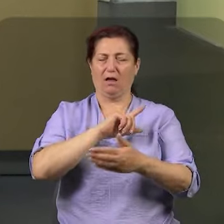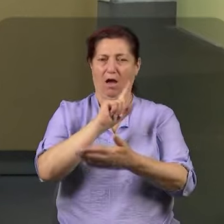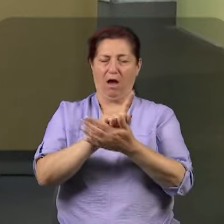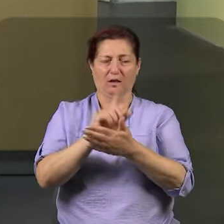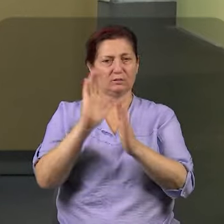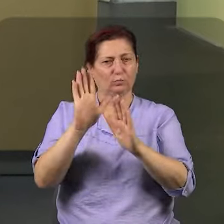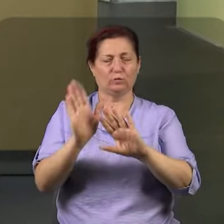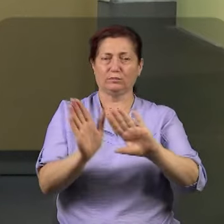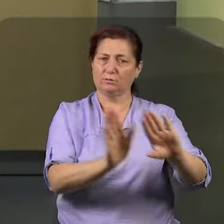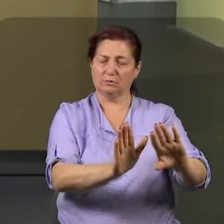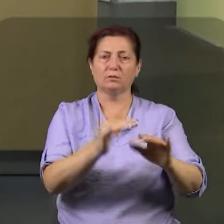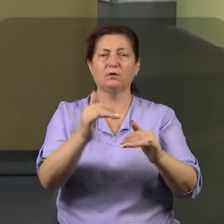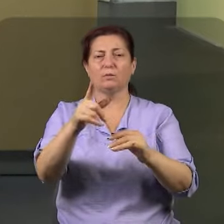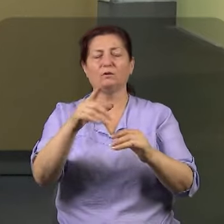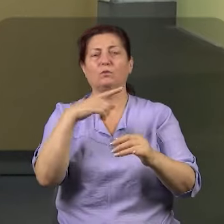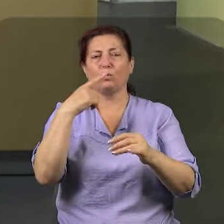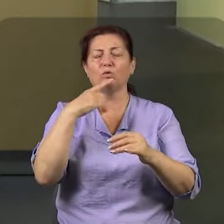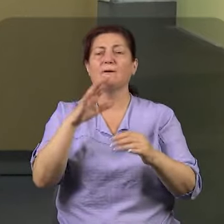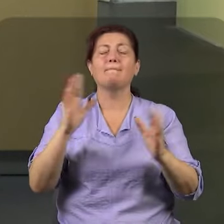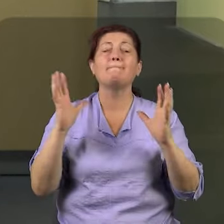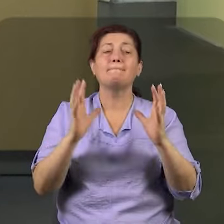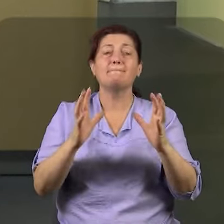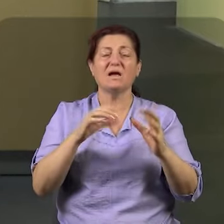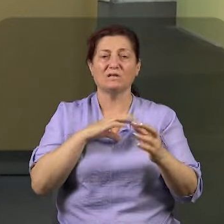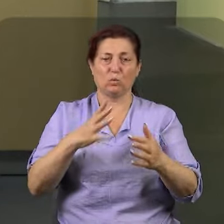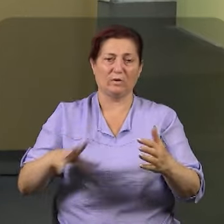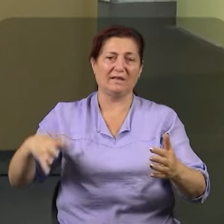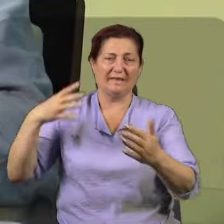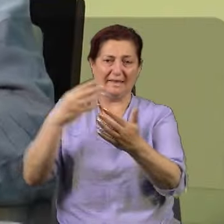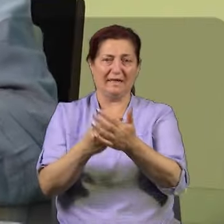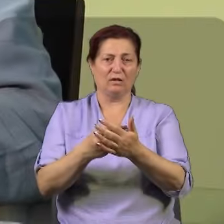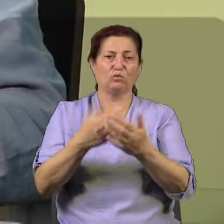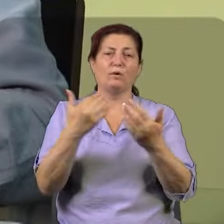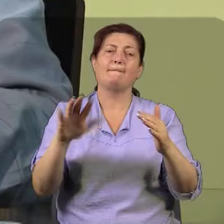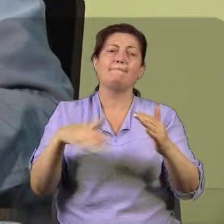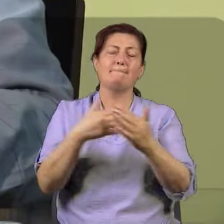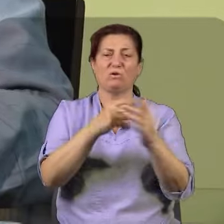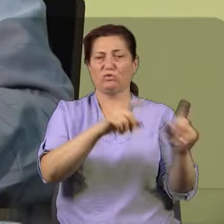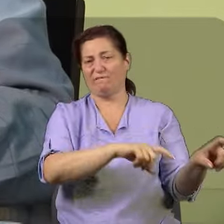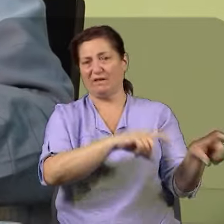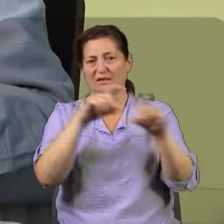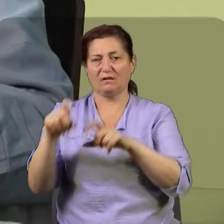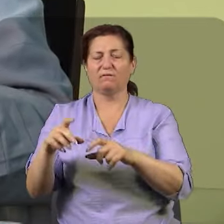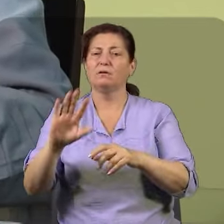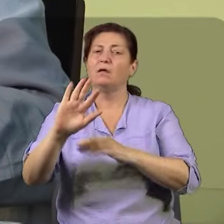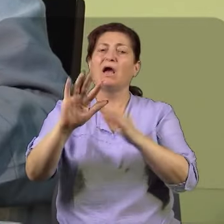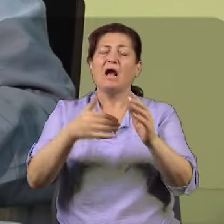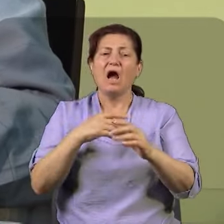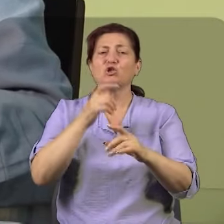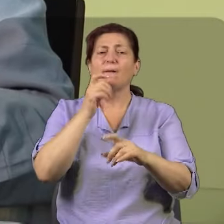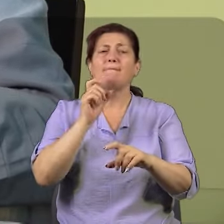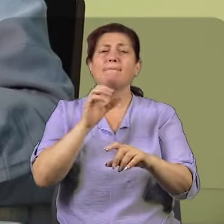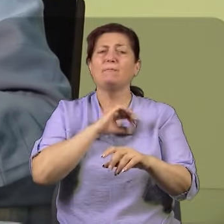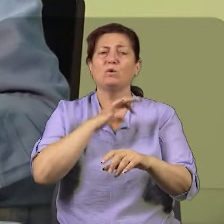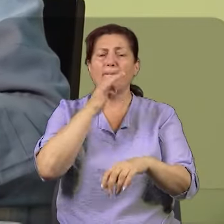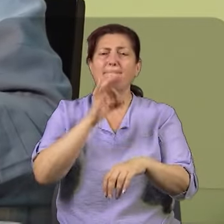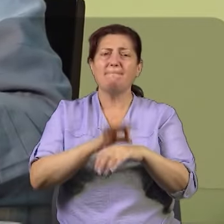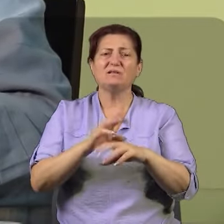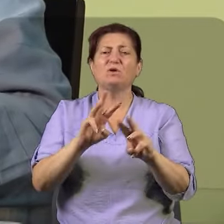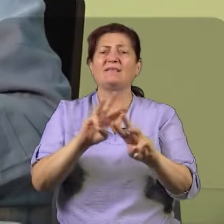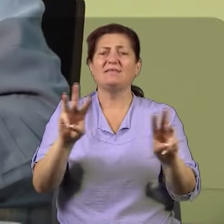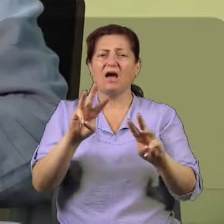ասում են մեծ ներդրումներ հիմա չանենք, մեկ ամեջ տեղափոխելու ենք, հա։ Տեսեք, դուք ասում եք կանչեք այդ պատասխանատուներին, նախարարության իրենցից հարցրեք,